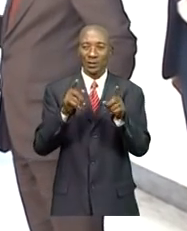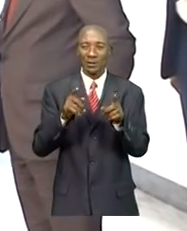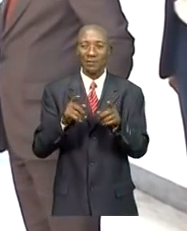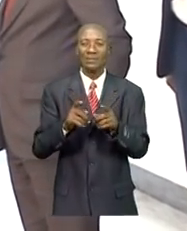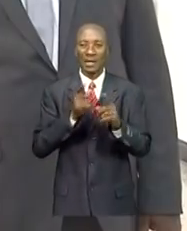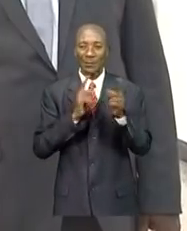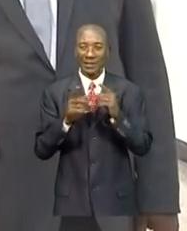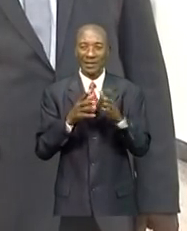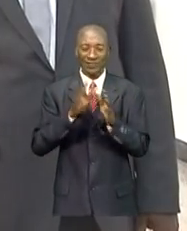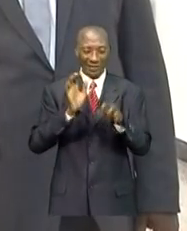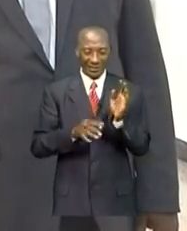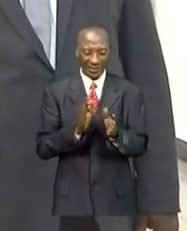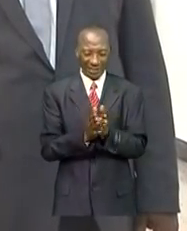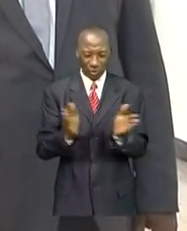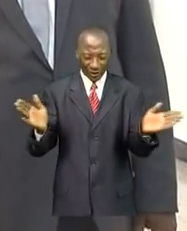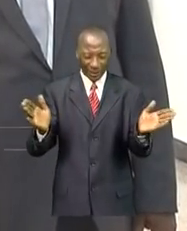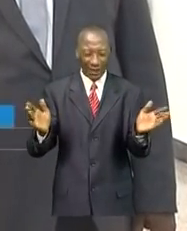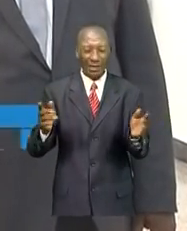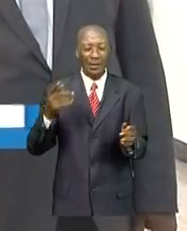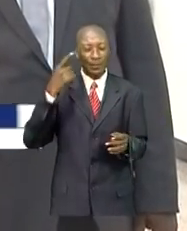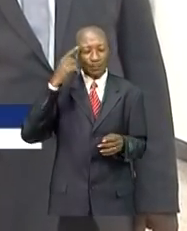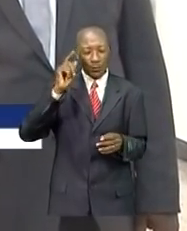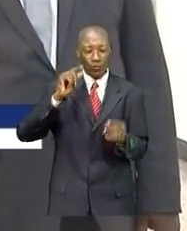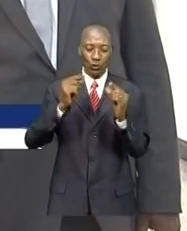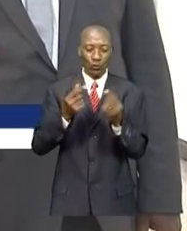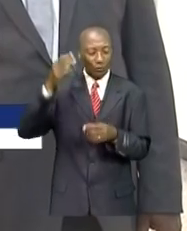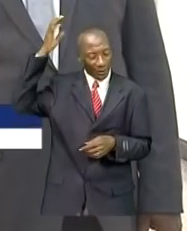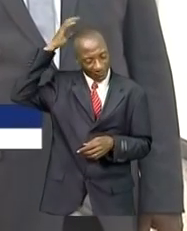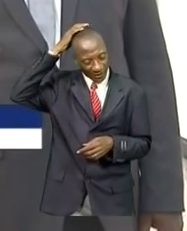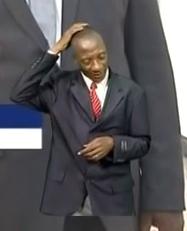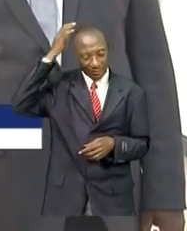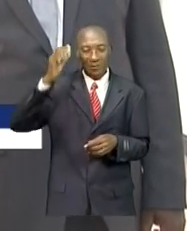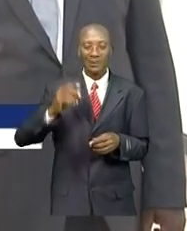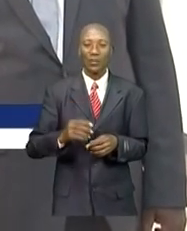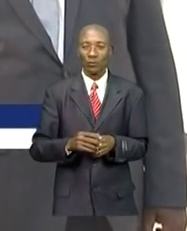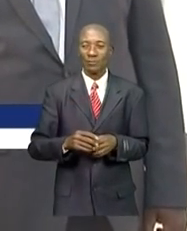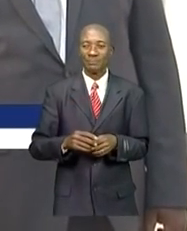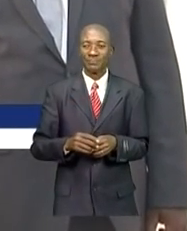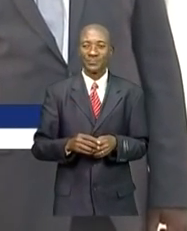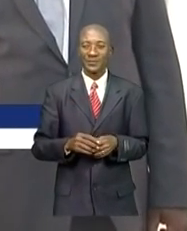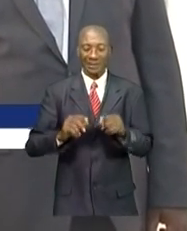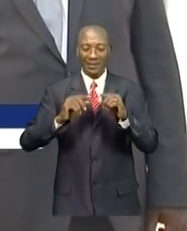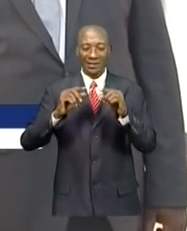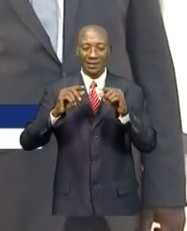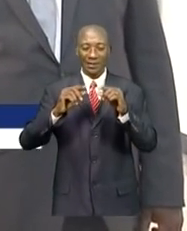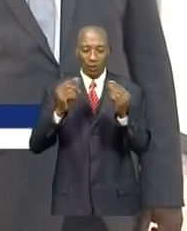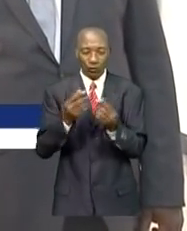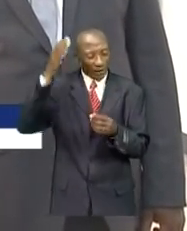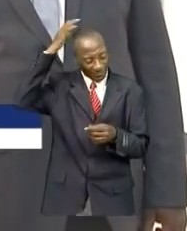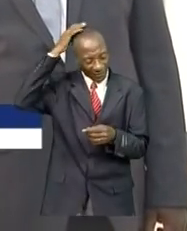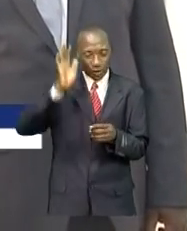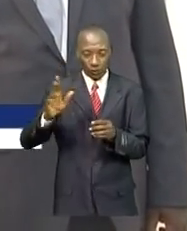Donatien Cholet. Nous ne pouvons pas dormir tant que la situation n'évolue pas là. Vous avez suivi dernièrement, on a même tué un